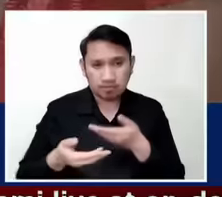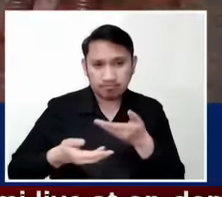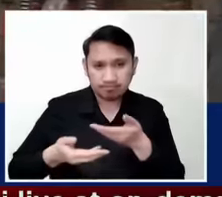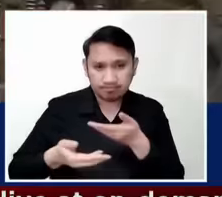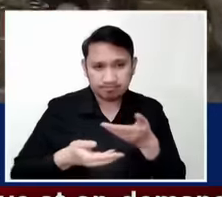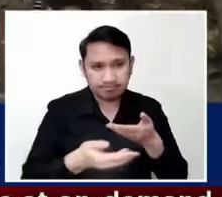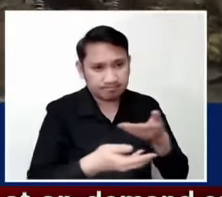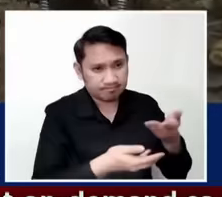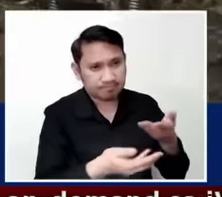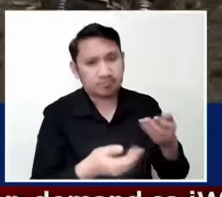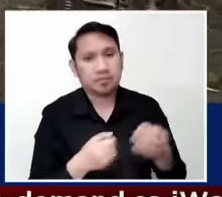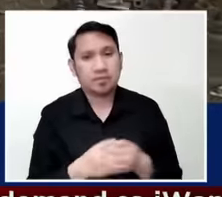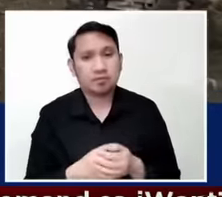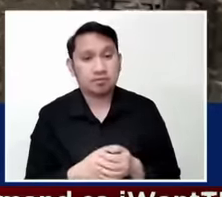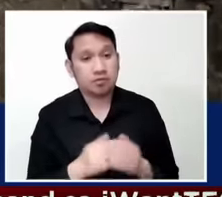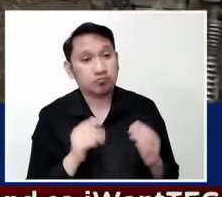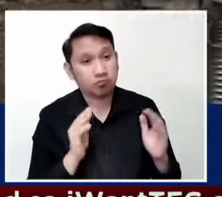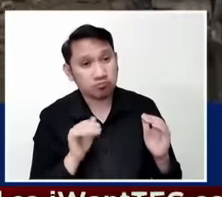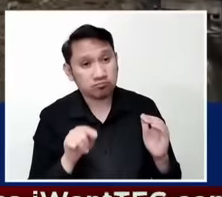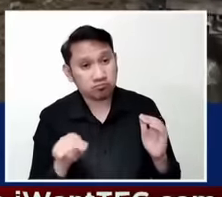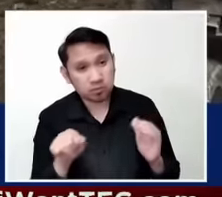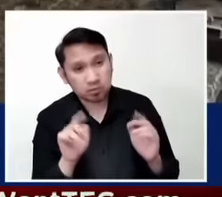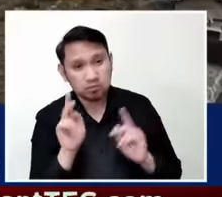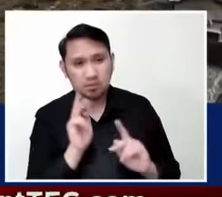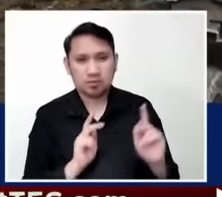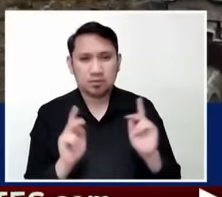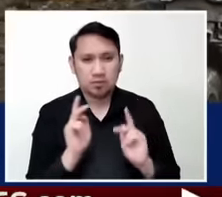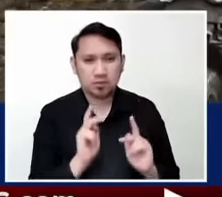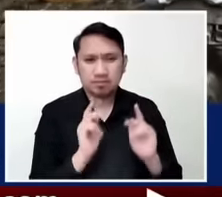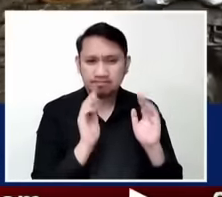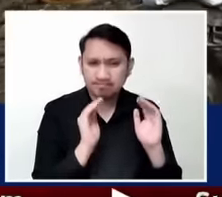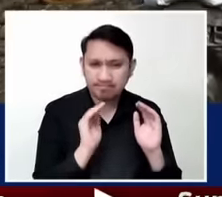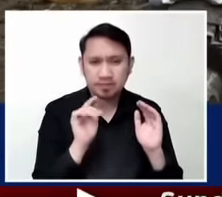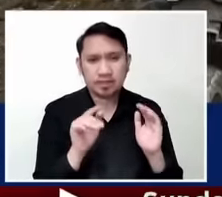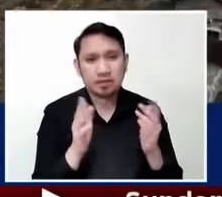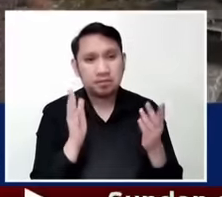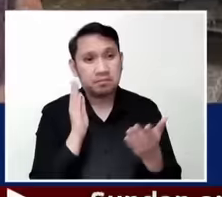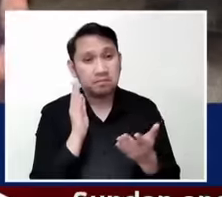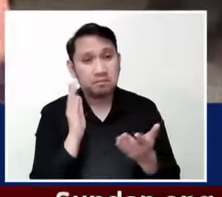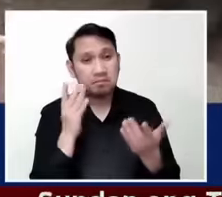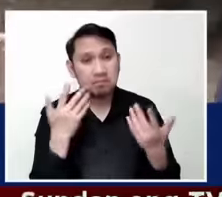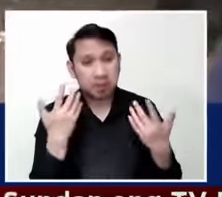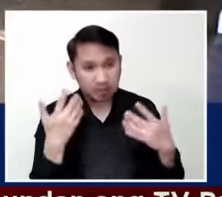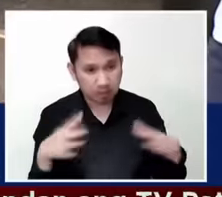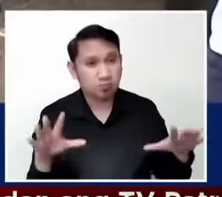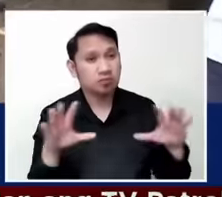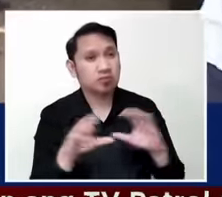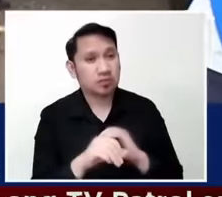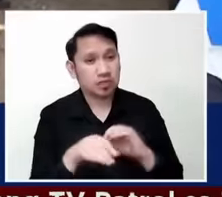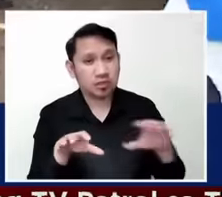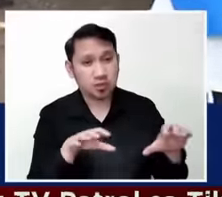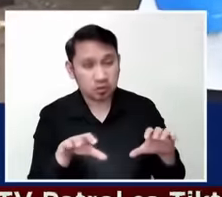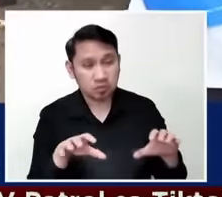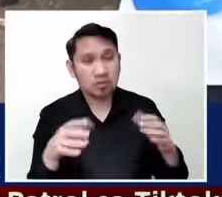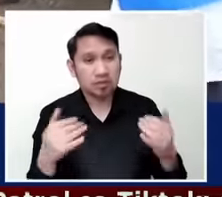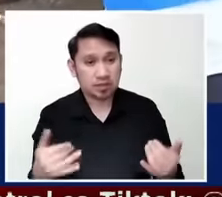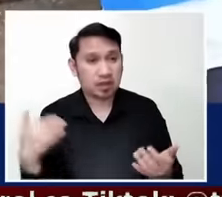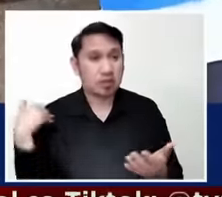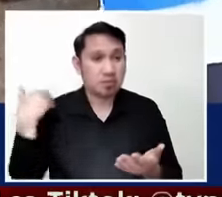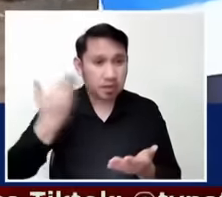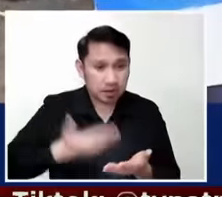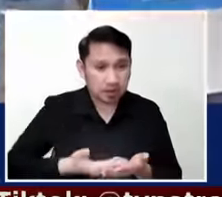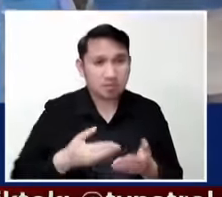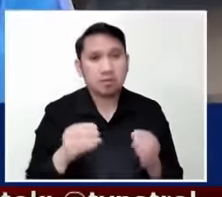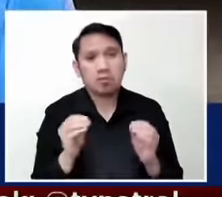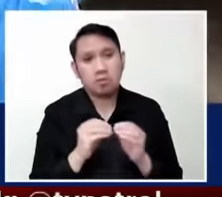lindol. Umaasa naman ang mga biktima ng lindol na sa paghinto ng mga pagyanig ay ang pagdating naman ng mas marami